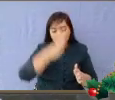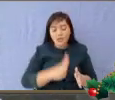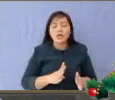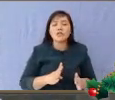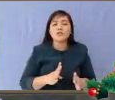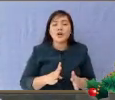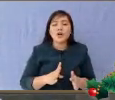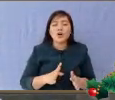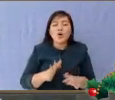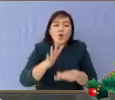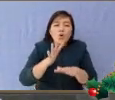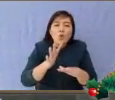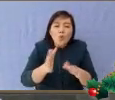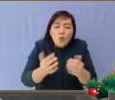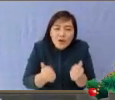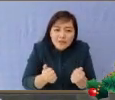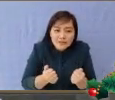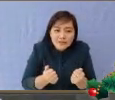Naunawaan niyo ba